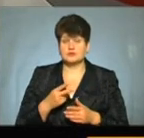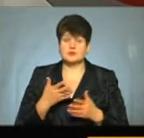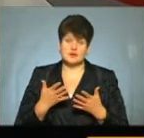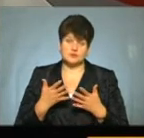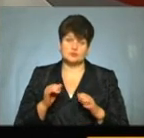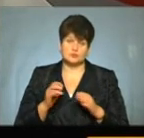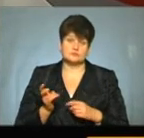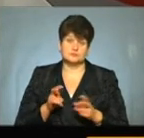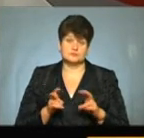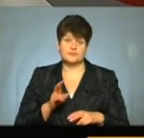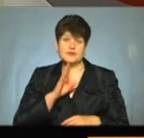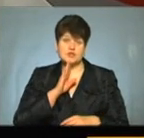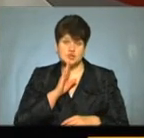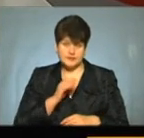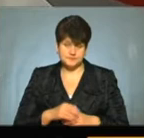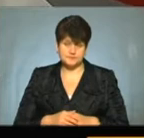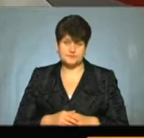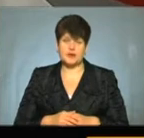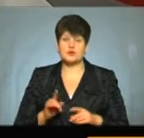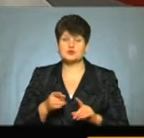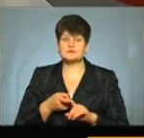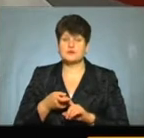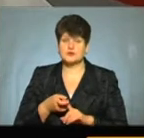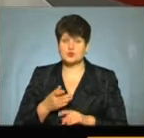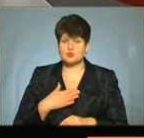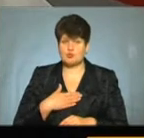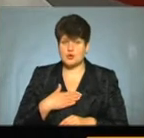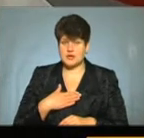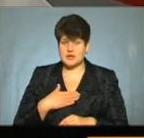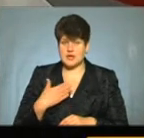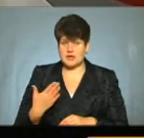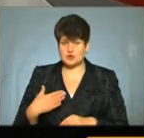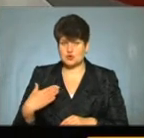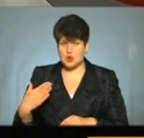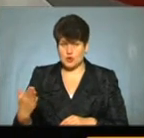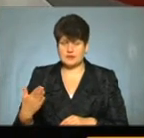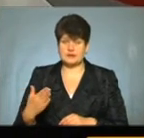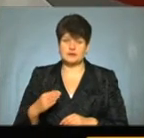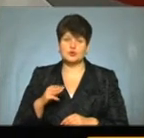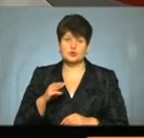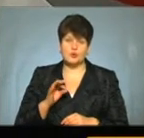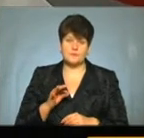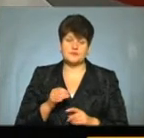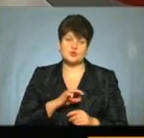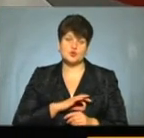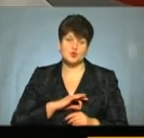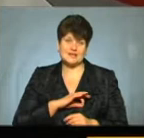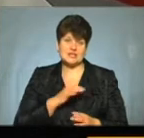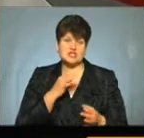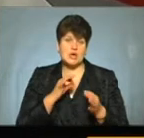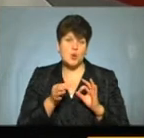жінки. Що стосується з моєї, скажімо так, сторони, то з приводу юридичних